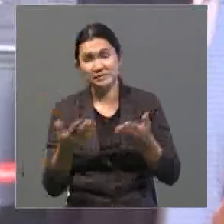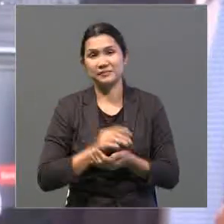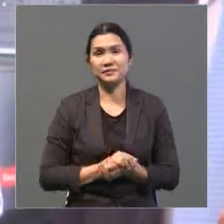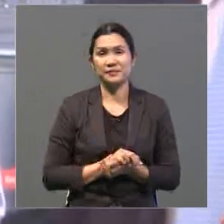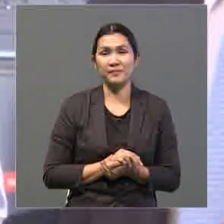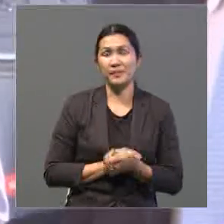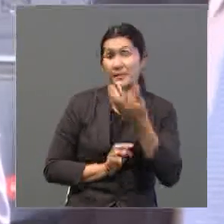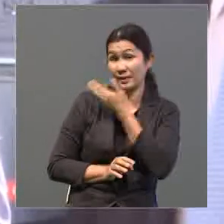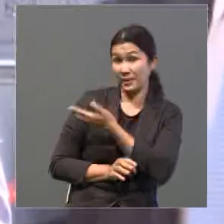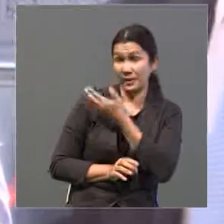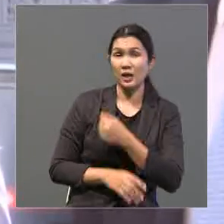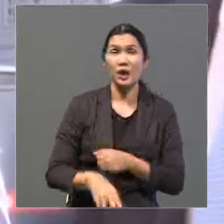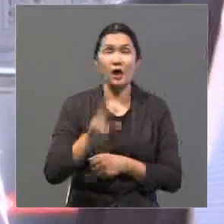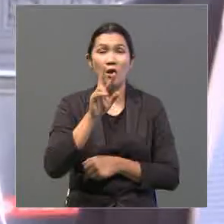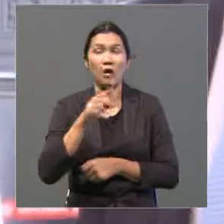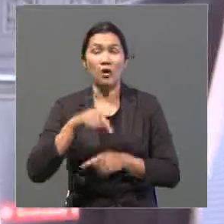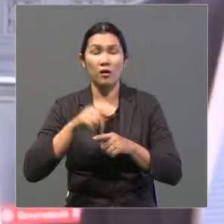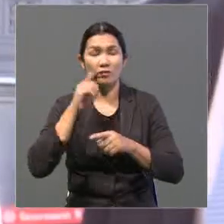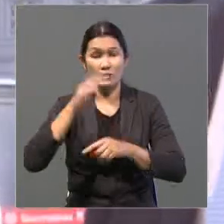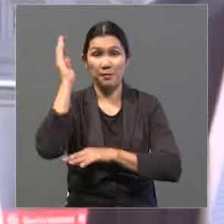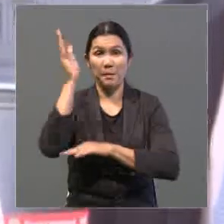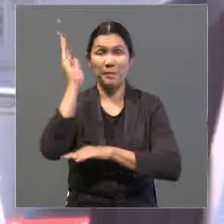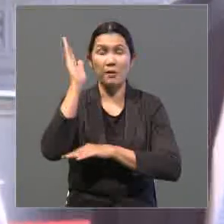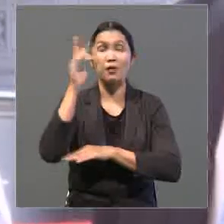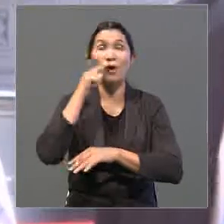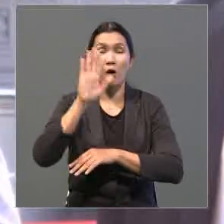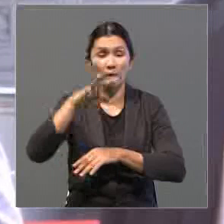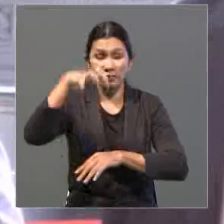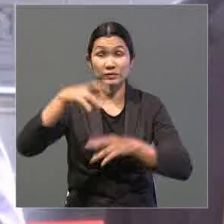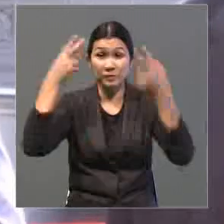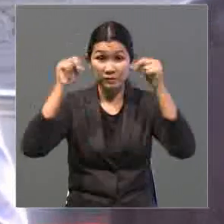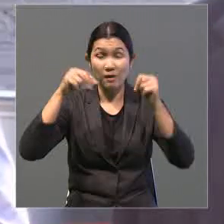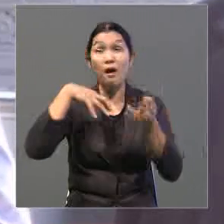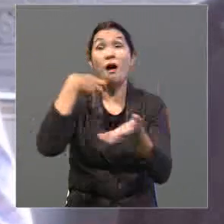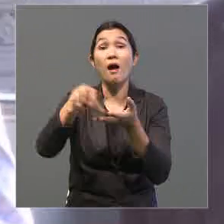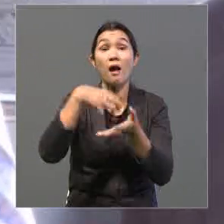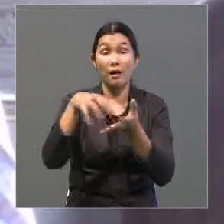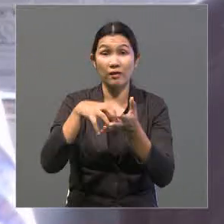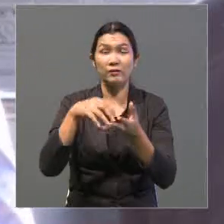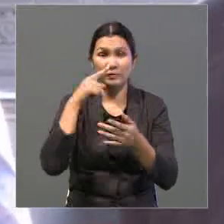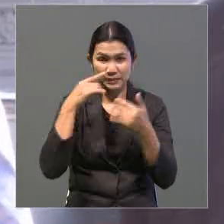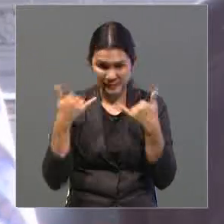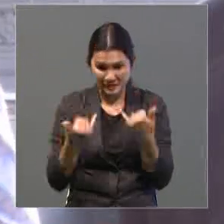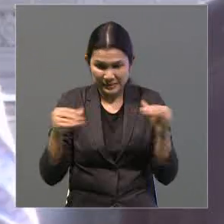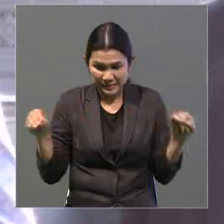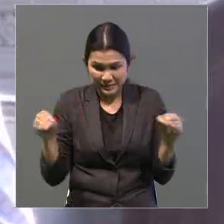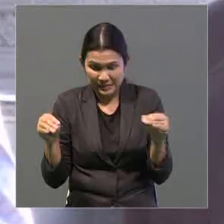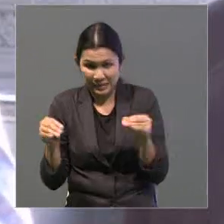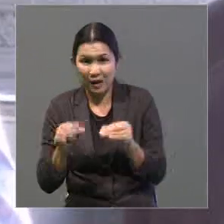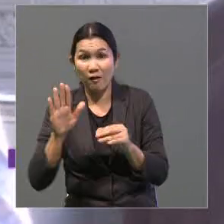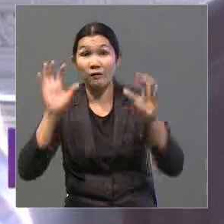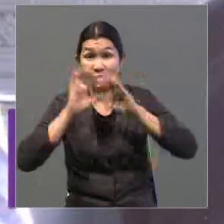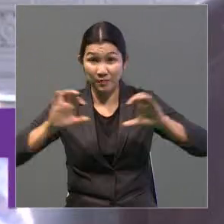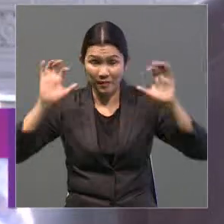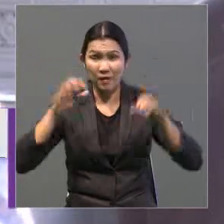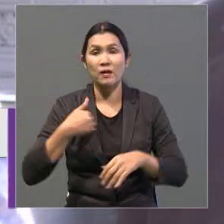นากรวังบุญคงชนะค่ะรัฐมนตรีประจำสำนักนายกรัฐมนตรีก็กล่าวถึงสถานการณ์ทางการเมืองในช่วงปลายสมัยรัฐบาลบอกว่าตน